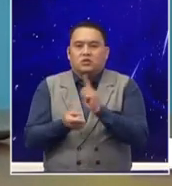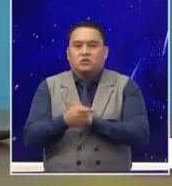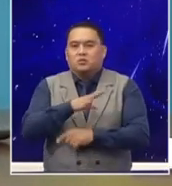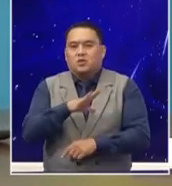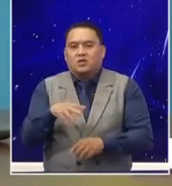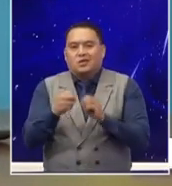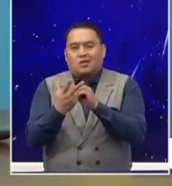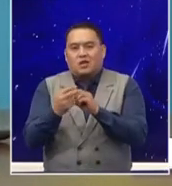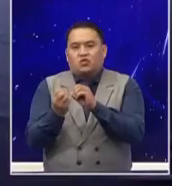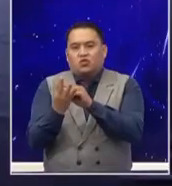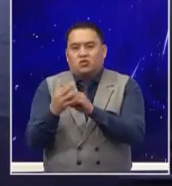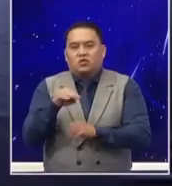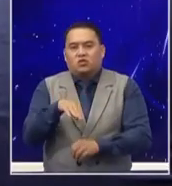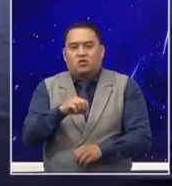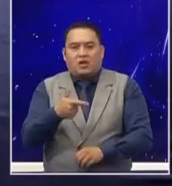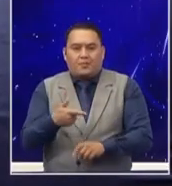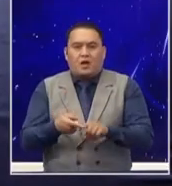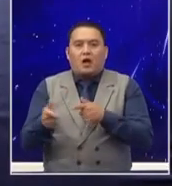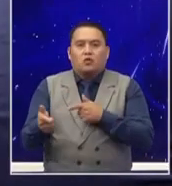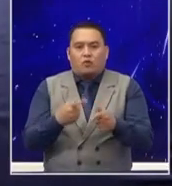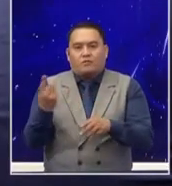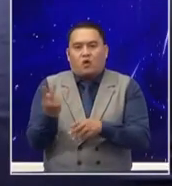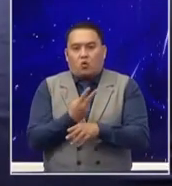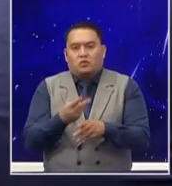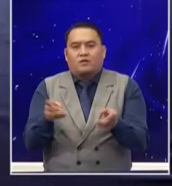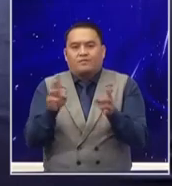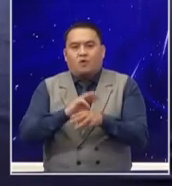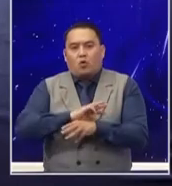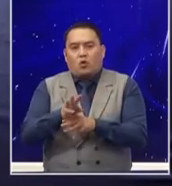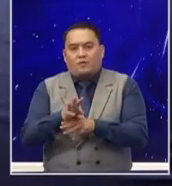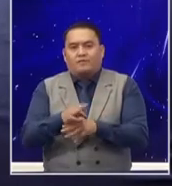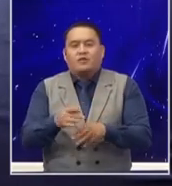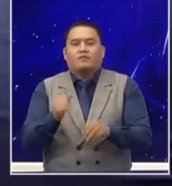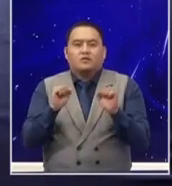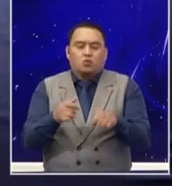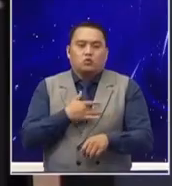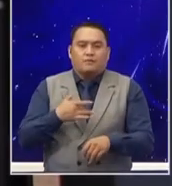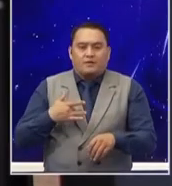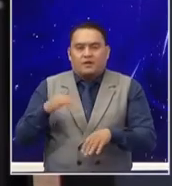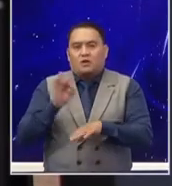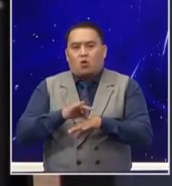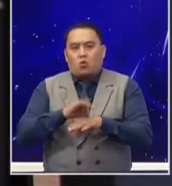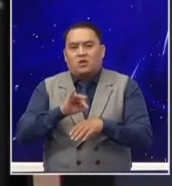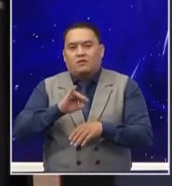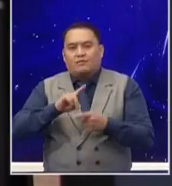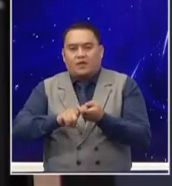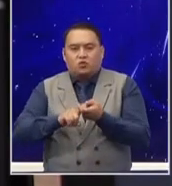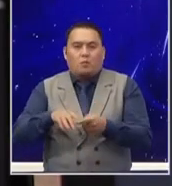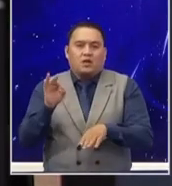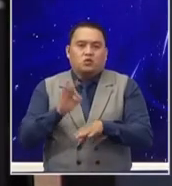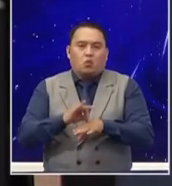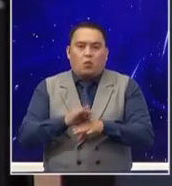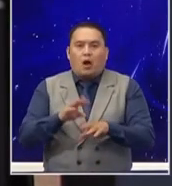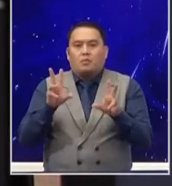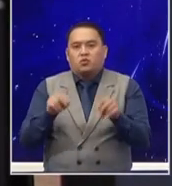– 13-14 тысяч тенге. Готовность ко второй волне коронавируса и пневмонии также на контроле руководства области. Инфекционную